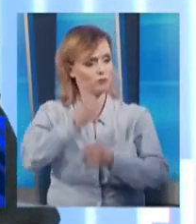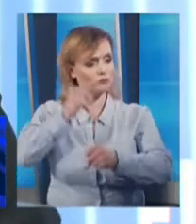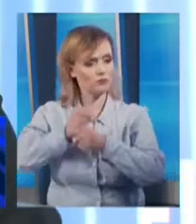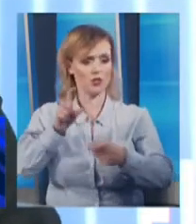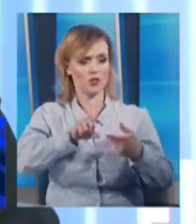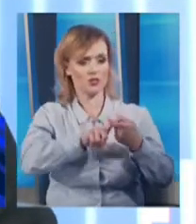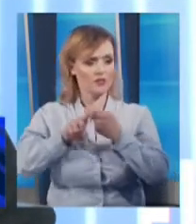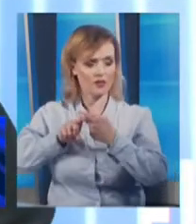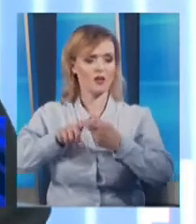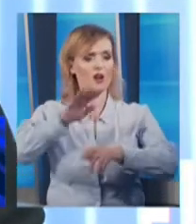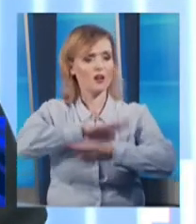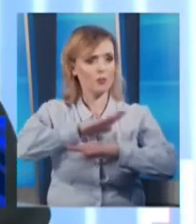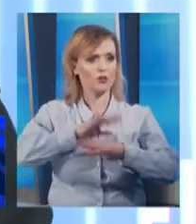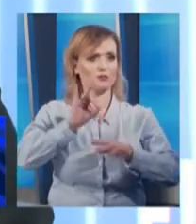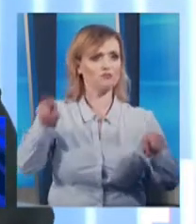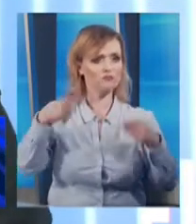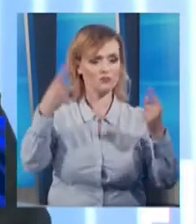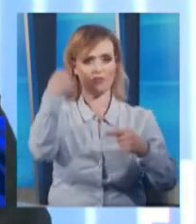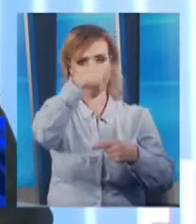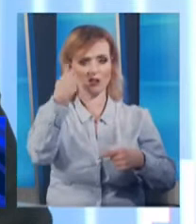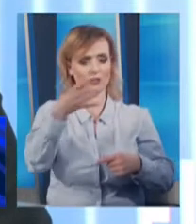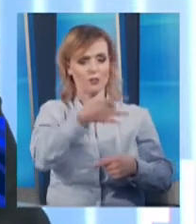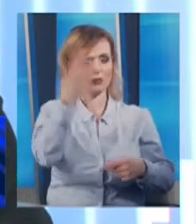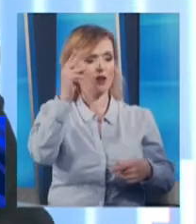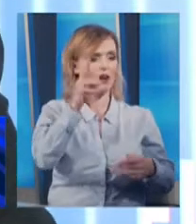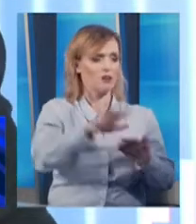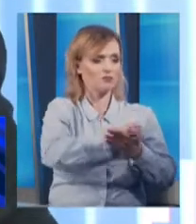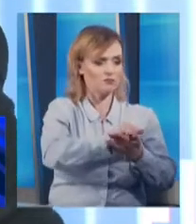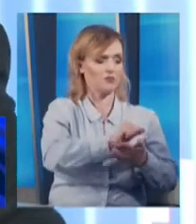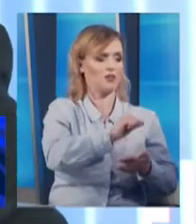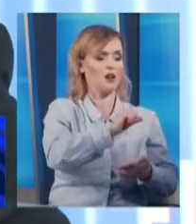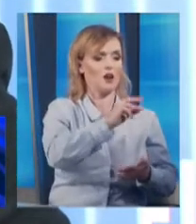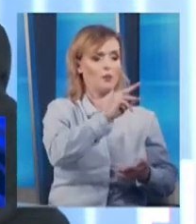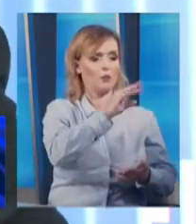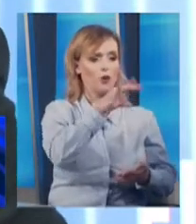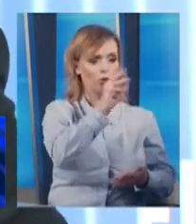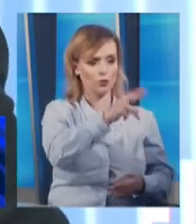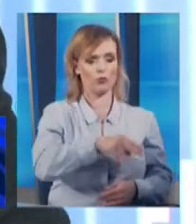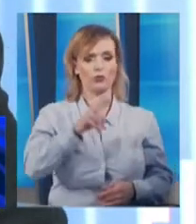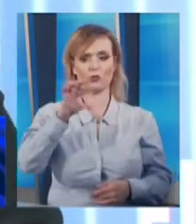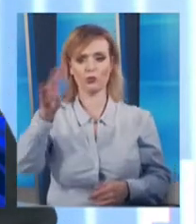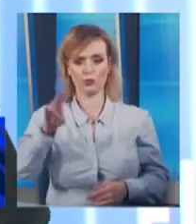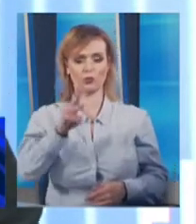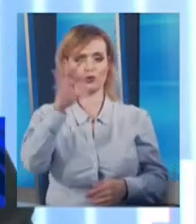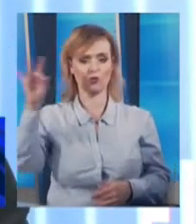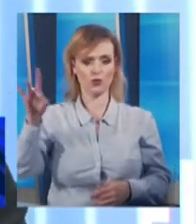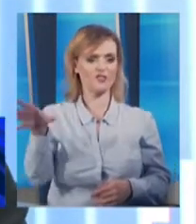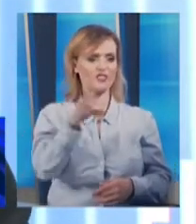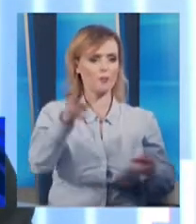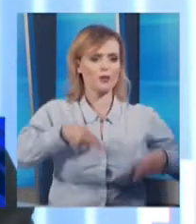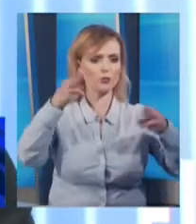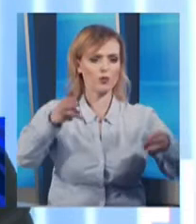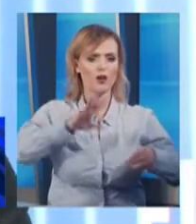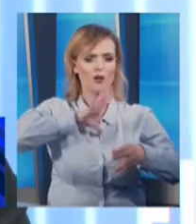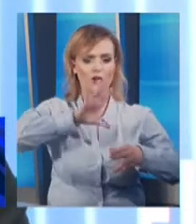înseamnă reputația Republicii Moldova, șifonată de către Dodon, de Plahotniuc, de Șor și de tot bandiții care s-au perendat la putere până în momentul de